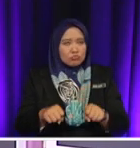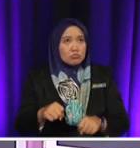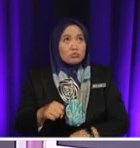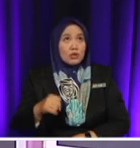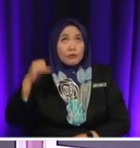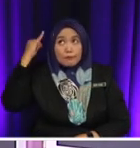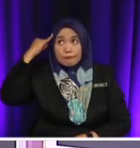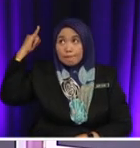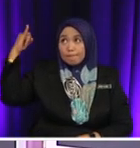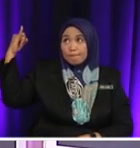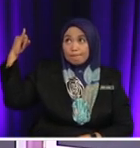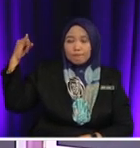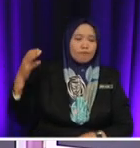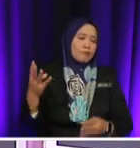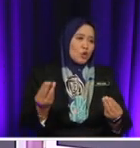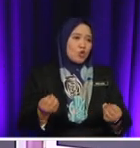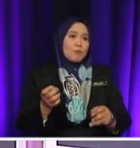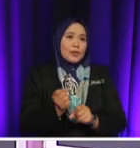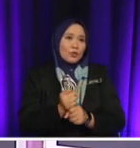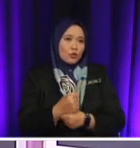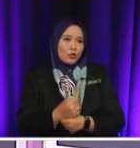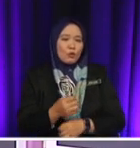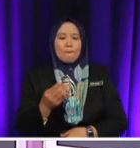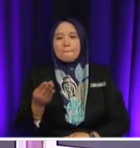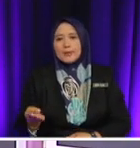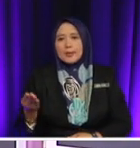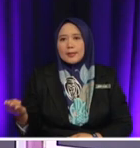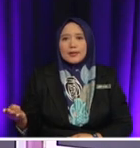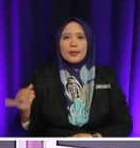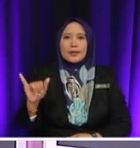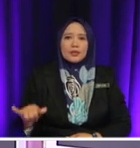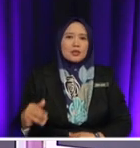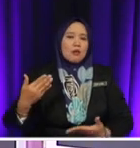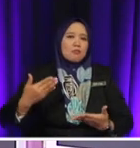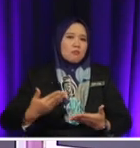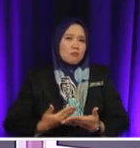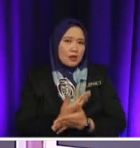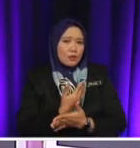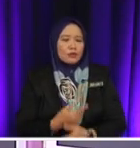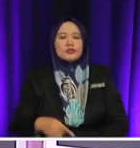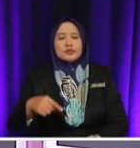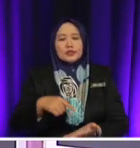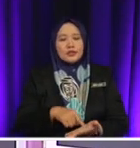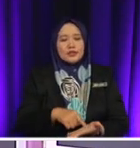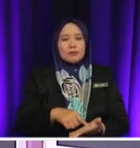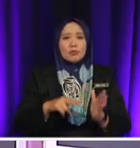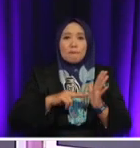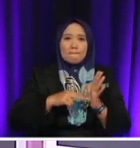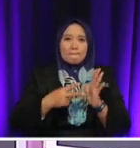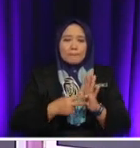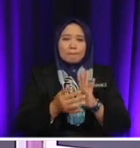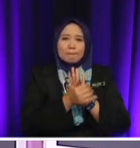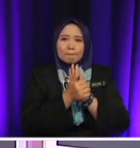untuk membentuk sesuatu bahan yang baru kita Panggil sebagai kemahiran berfikir kreatif okey baca dan faham